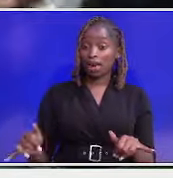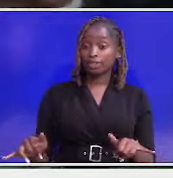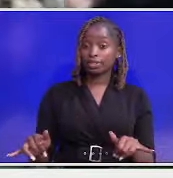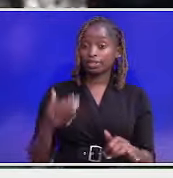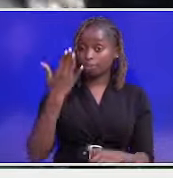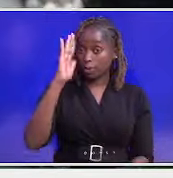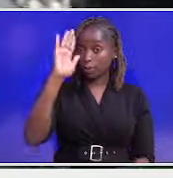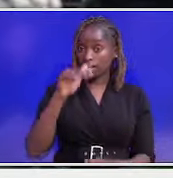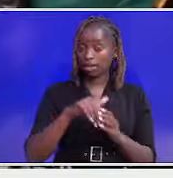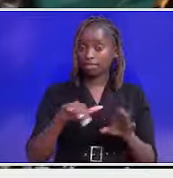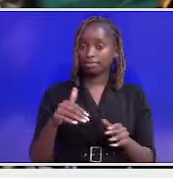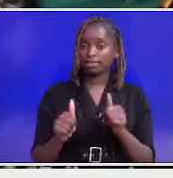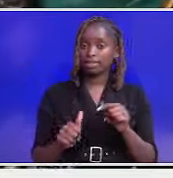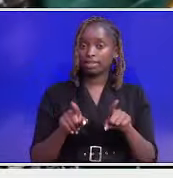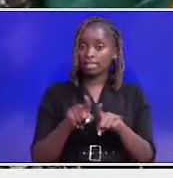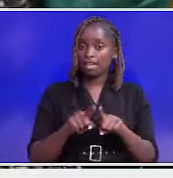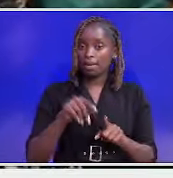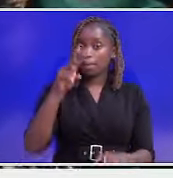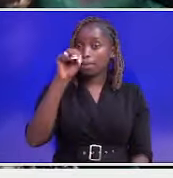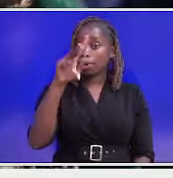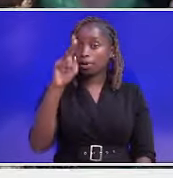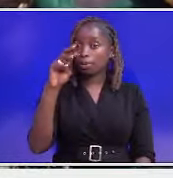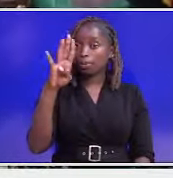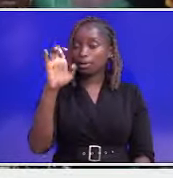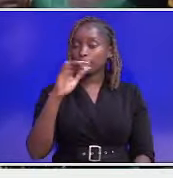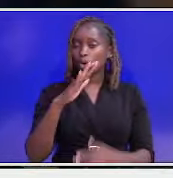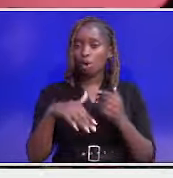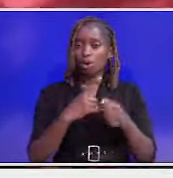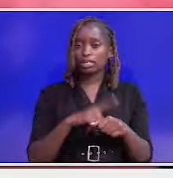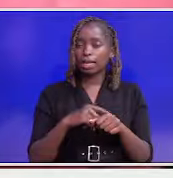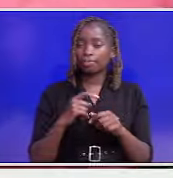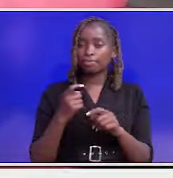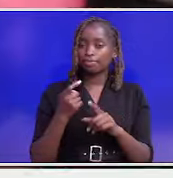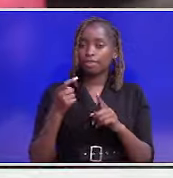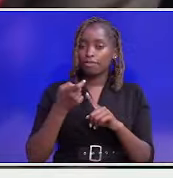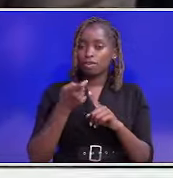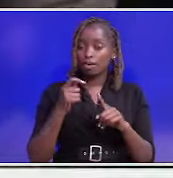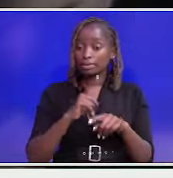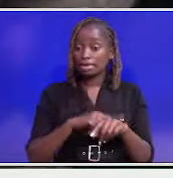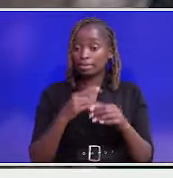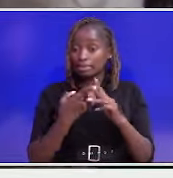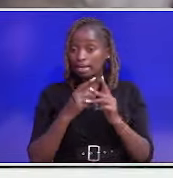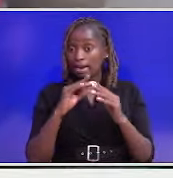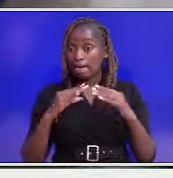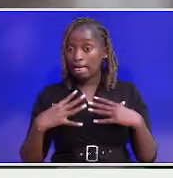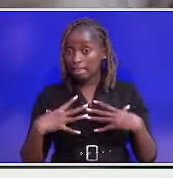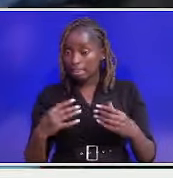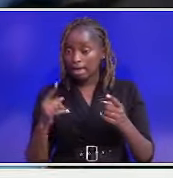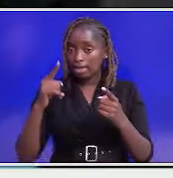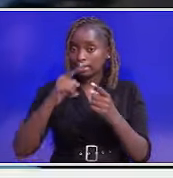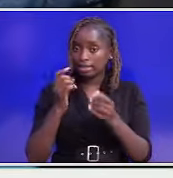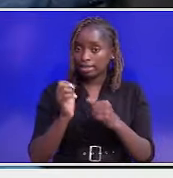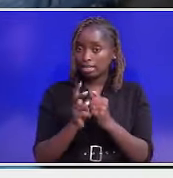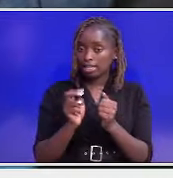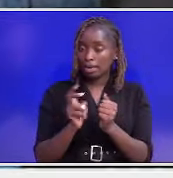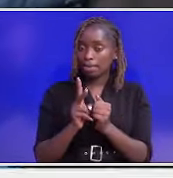kinachojulikana kama Mwikombe kwa muda wote kwa ajili ya uponyaji hadi Disemba atakapotoka rasmi katika hafla maalumu